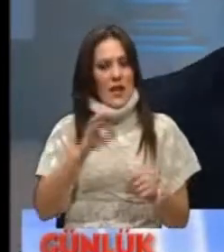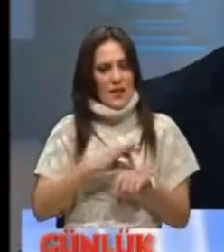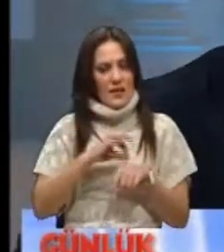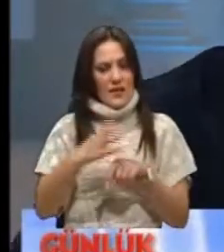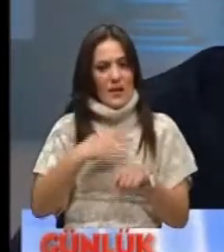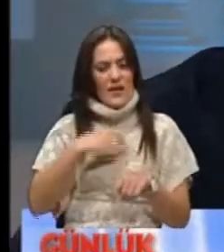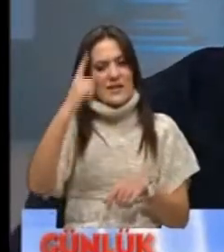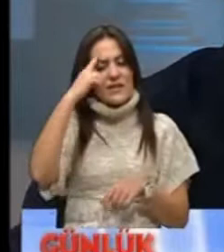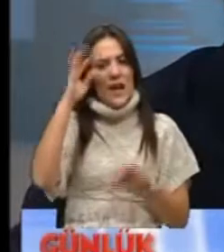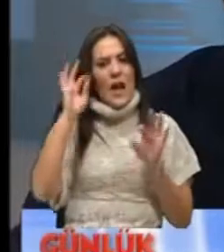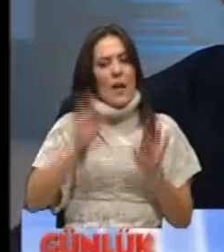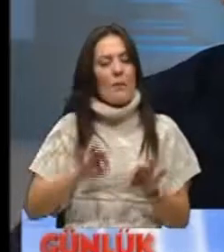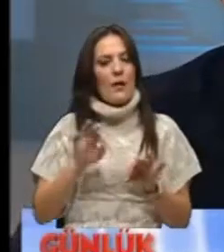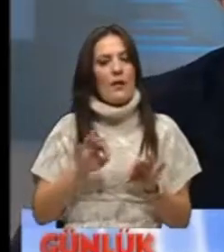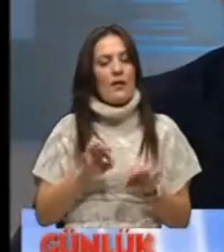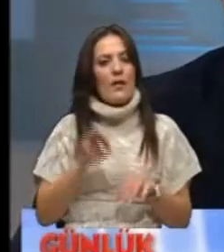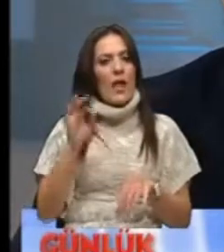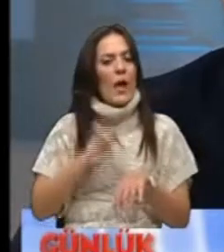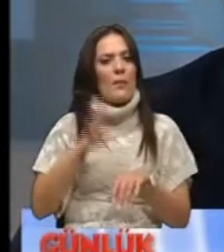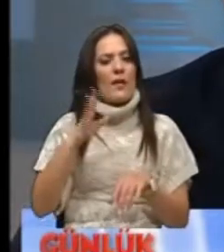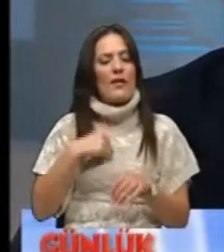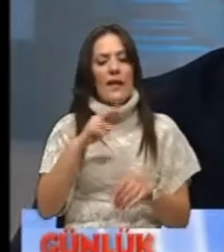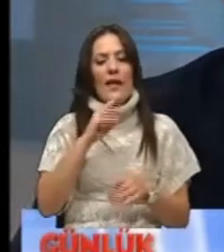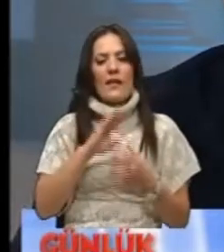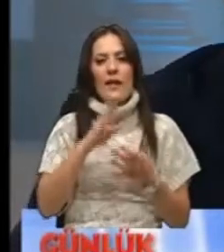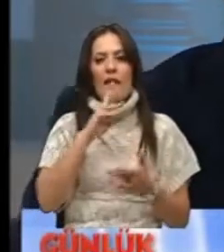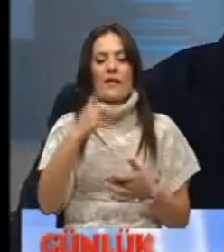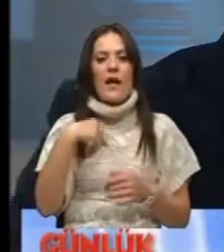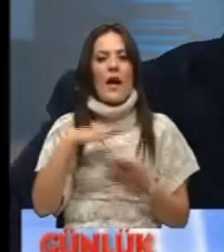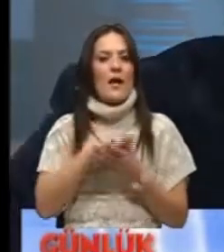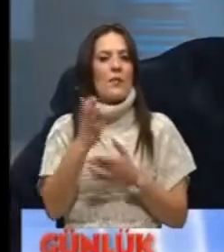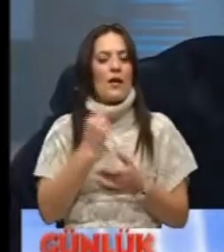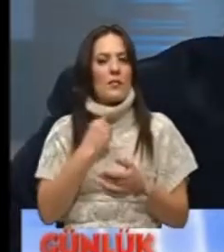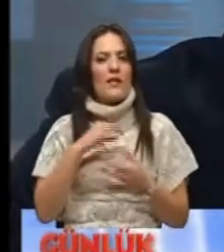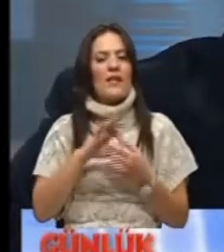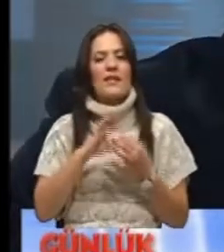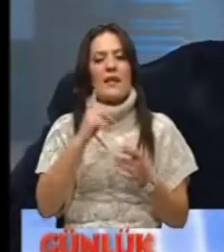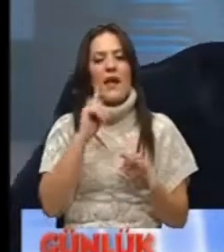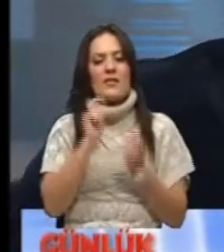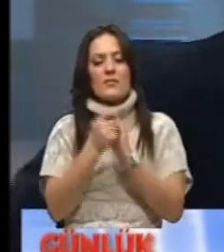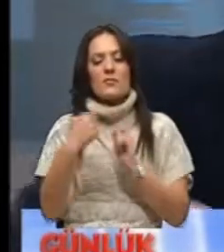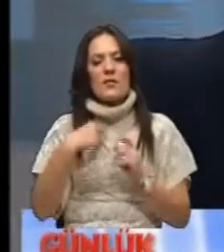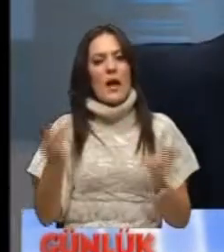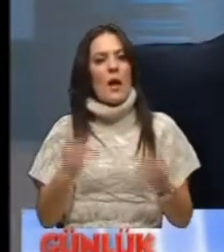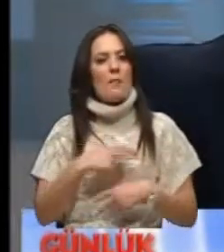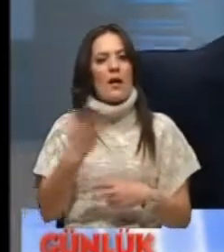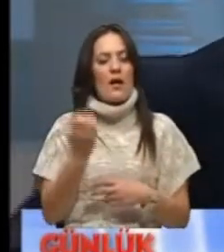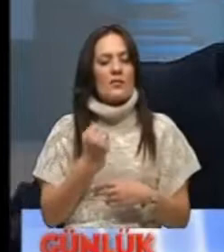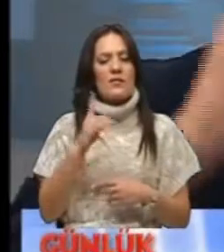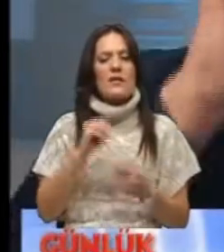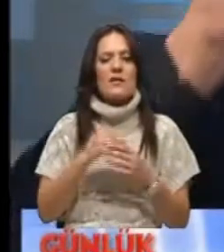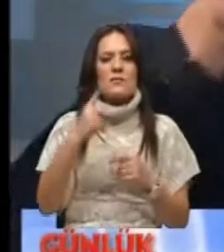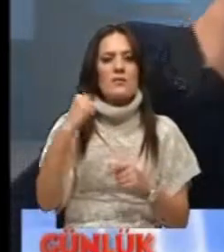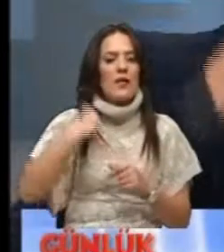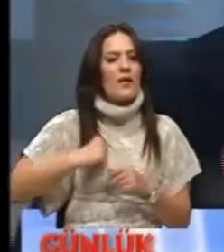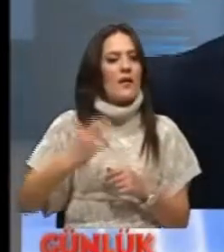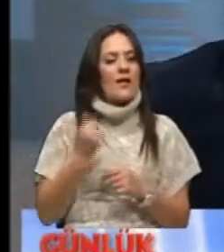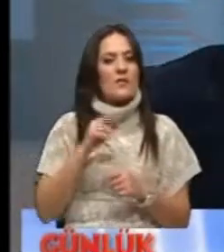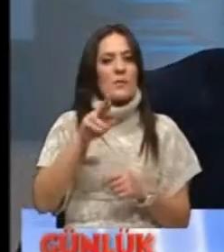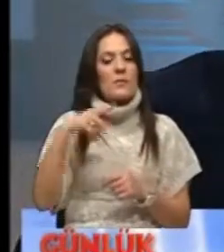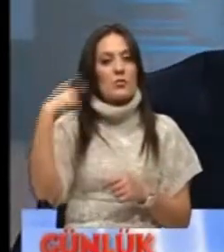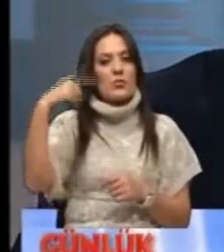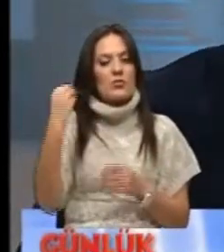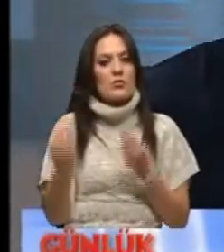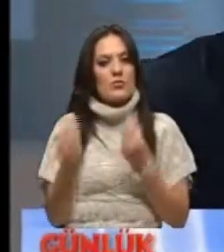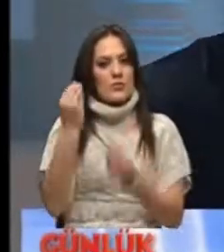kendisini zihnine hemen ne renk ayakkabı alsam, ne cins bir kemer alsam, nasıl bir çanta alsam gibi düşünceler dolar.